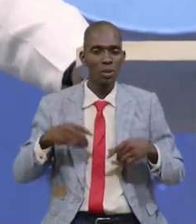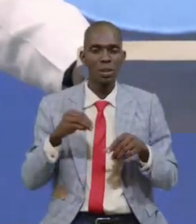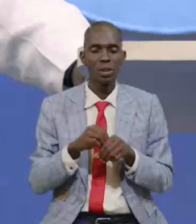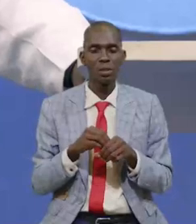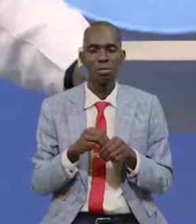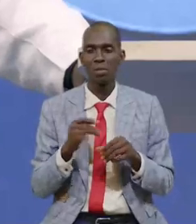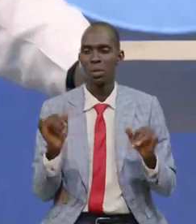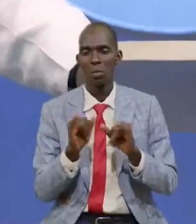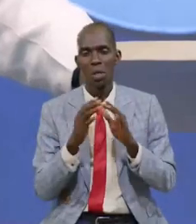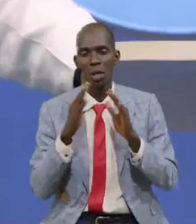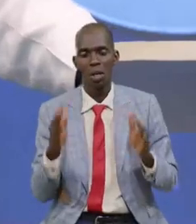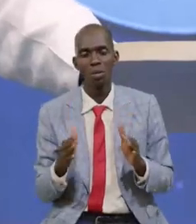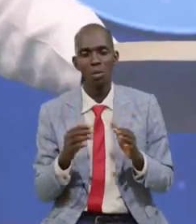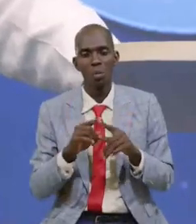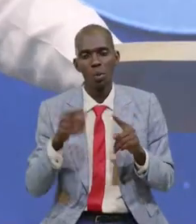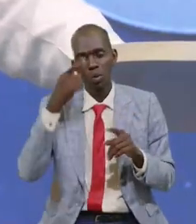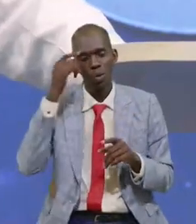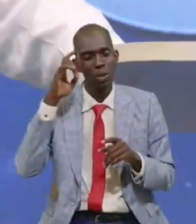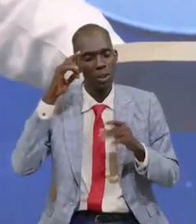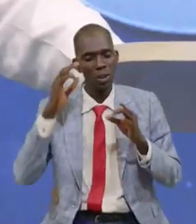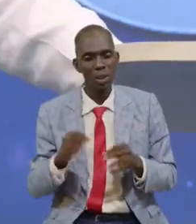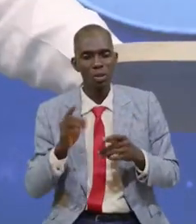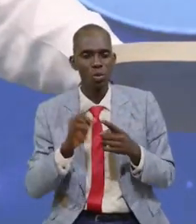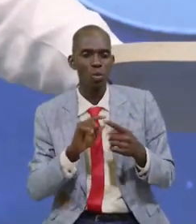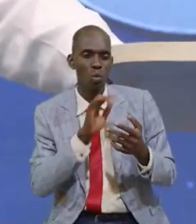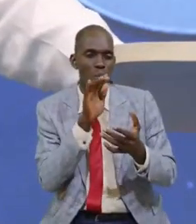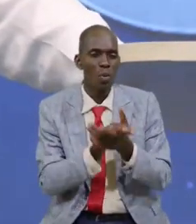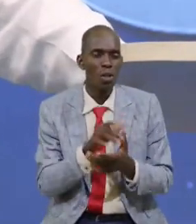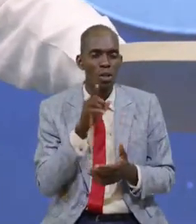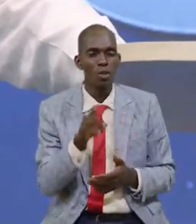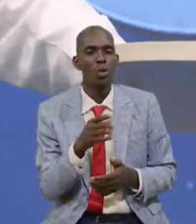décidé de vous prendre en mariage. Vous êtes à lui maintenant.